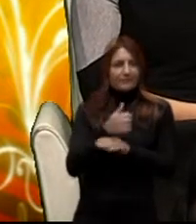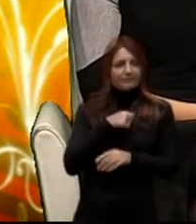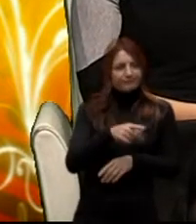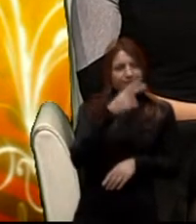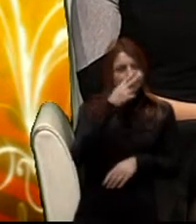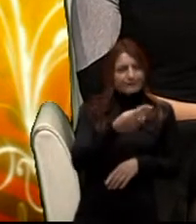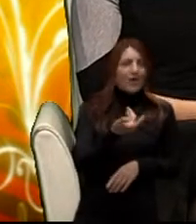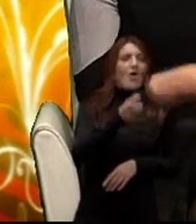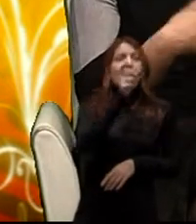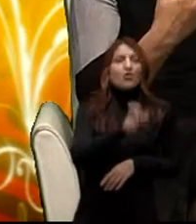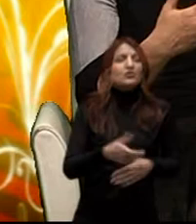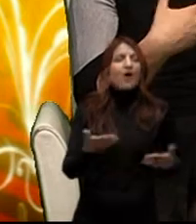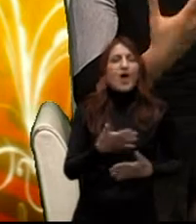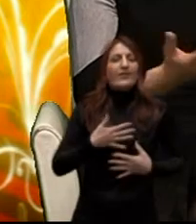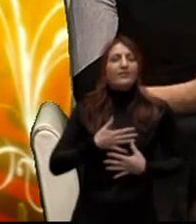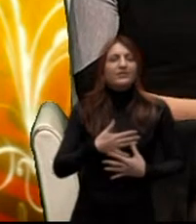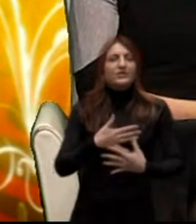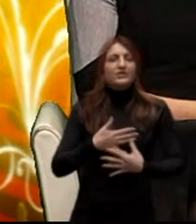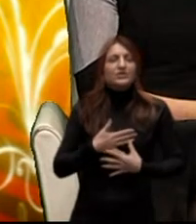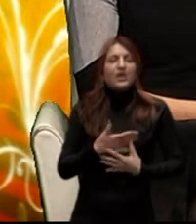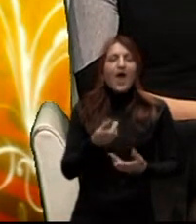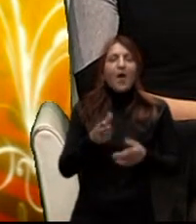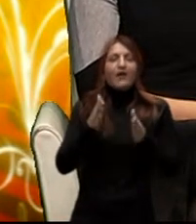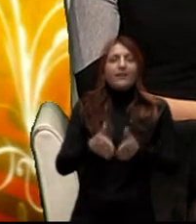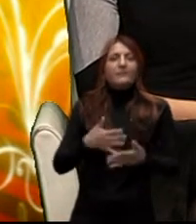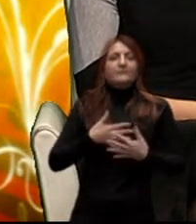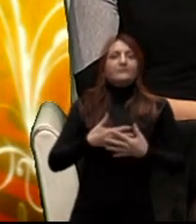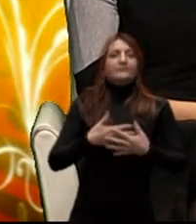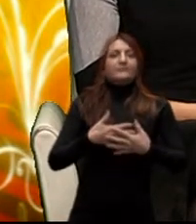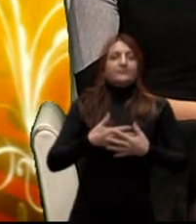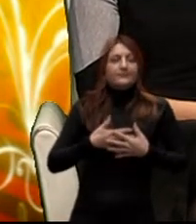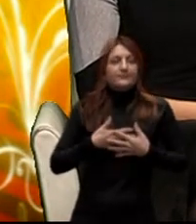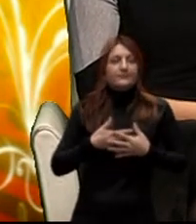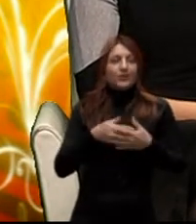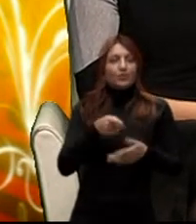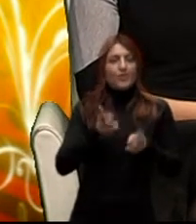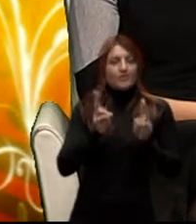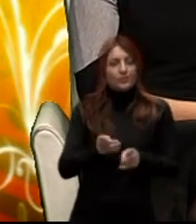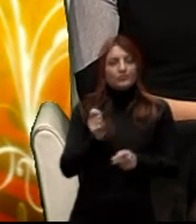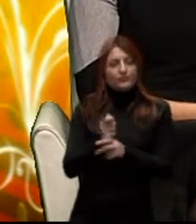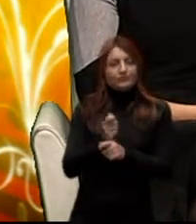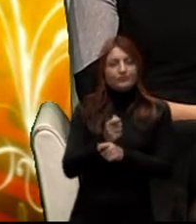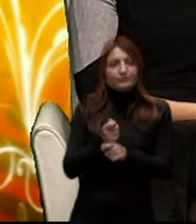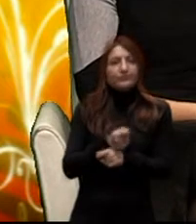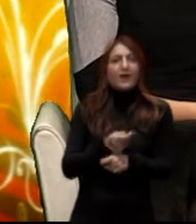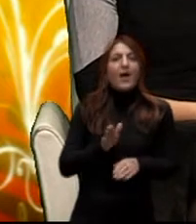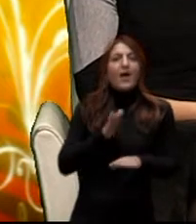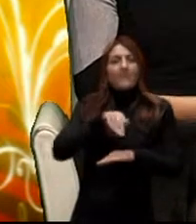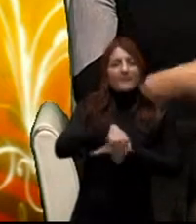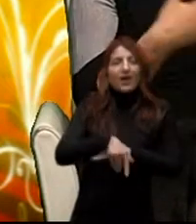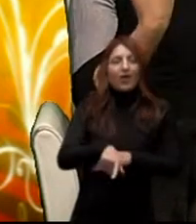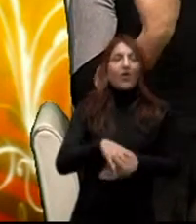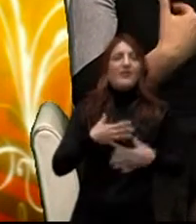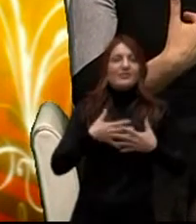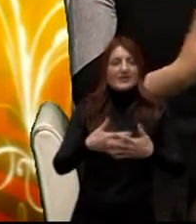kako osoba diše. Znači kakav je ritam disanja i to. Jel? Znači tu može se jako puno isto tako preko disanja napraviti